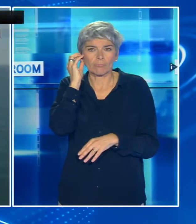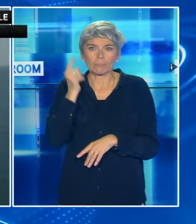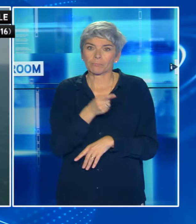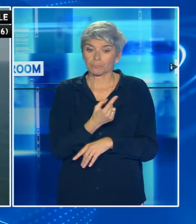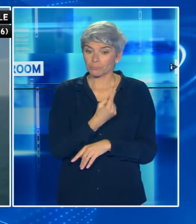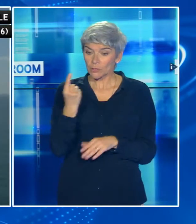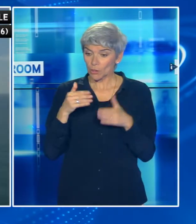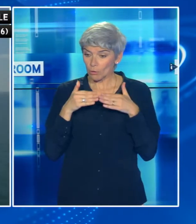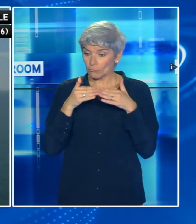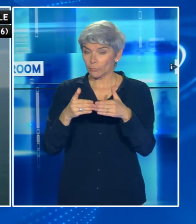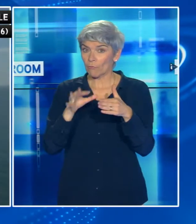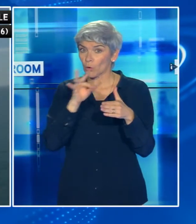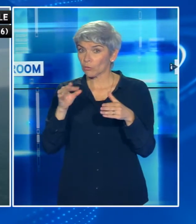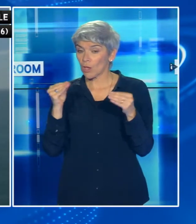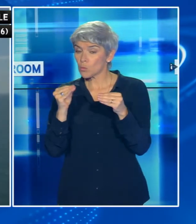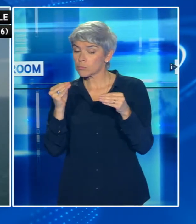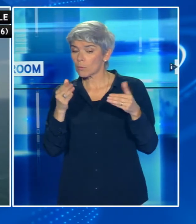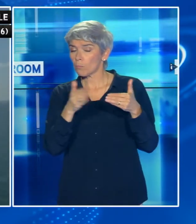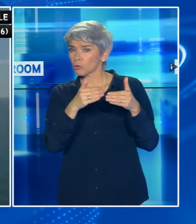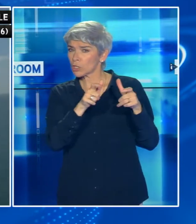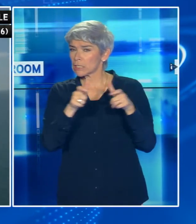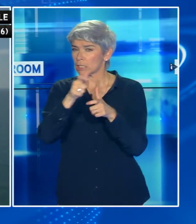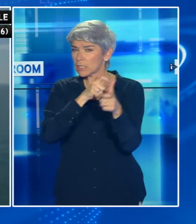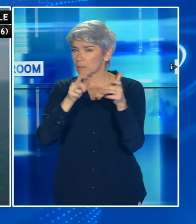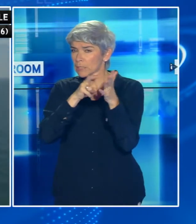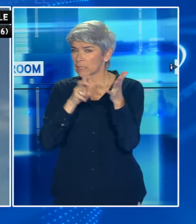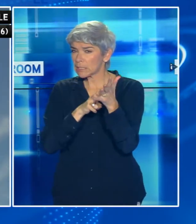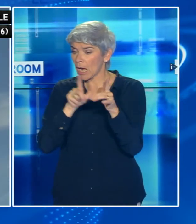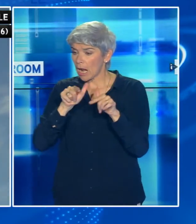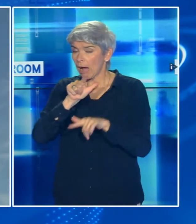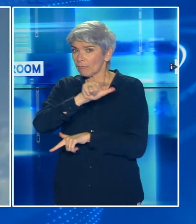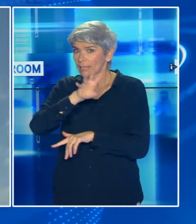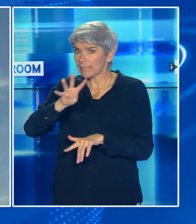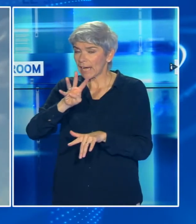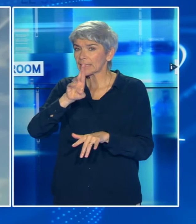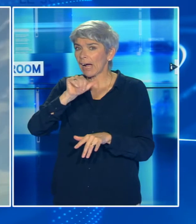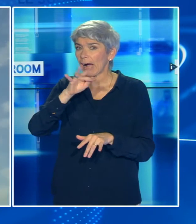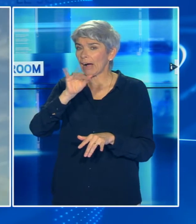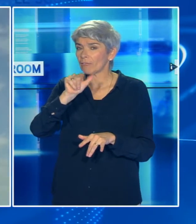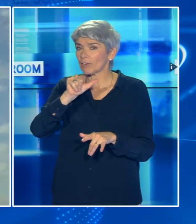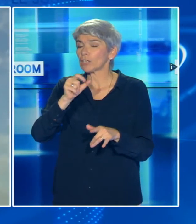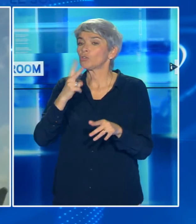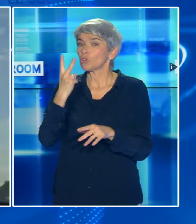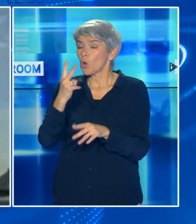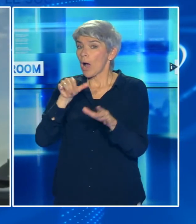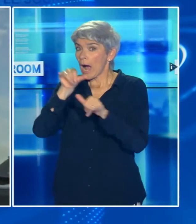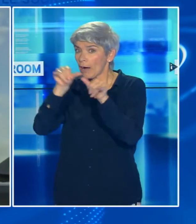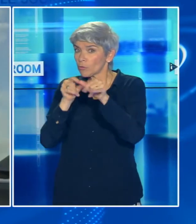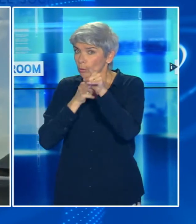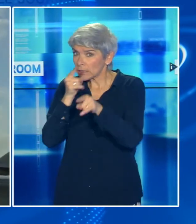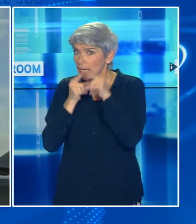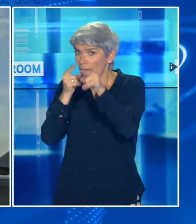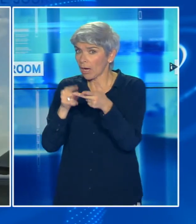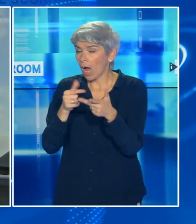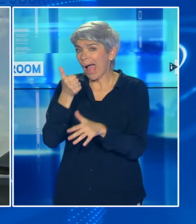L'unique porte-avions français est au large de Chypre et des côtes syriennes. Il embarque 24 Rafales, 2 avions de guet aérien Hawkeye,